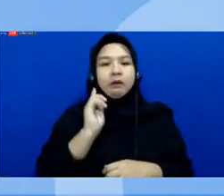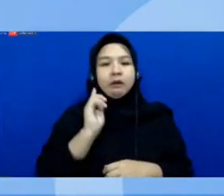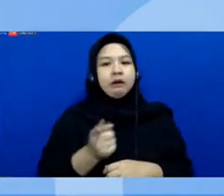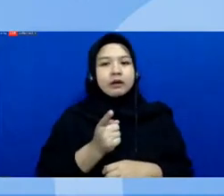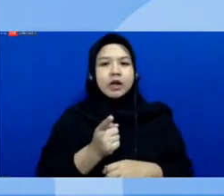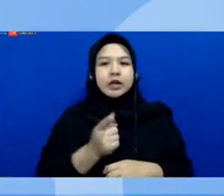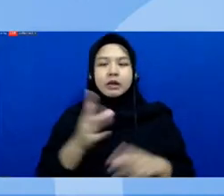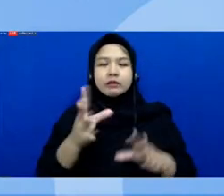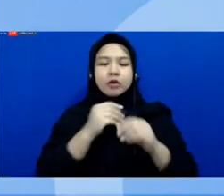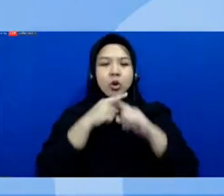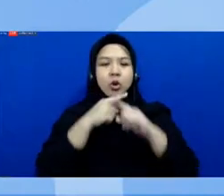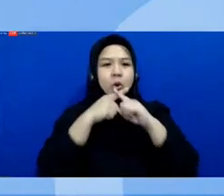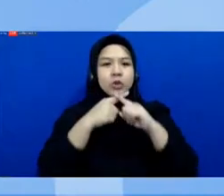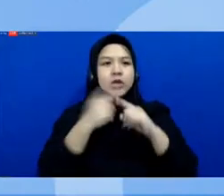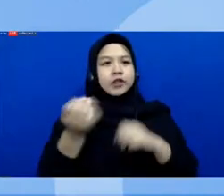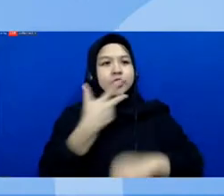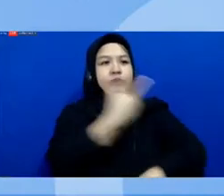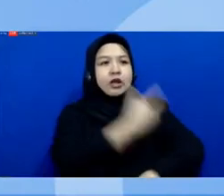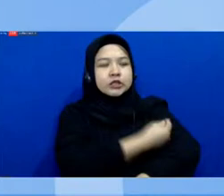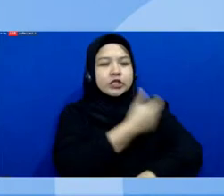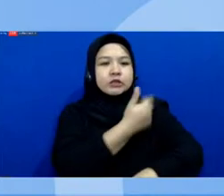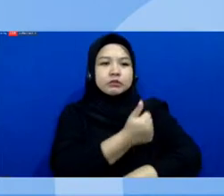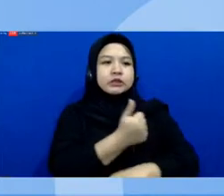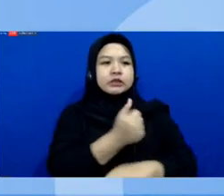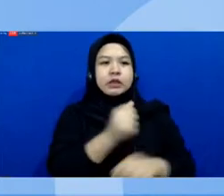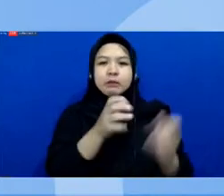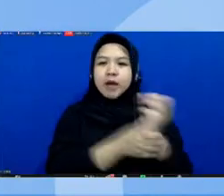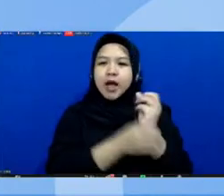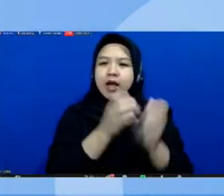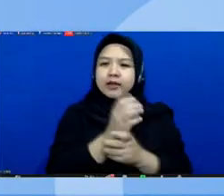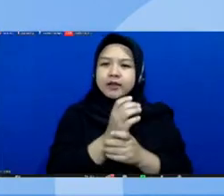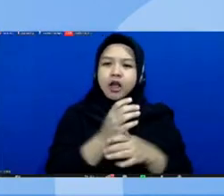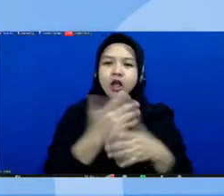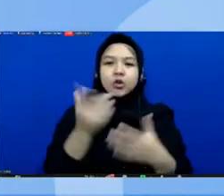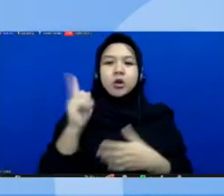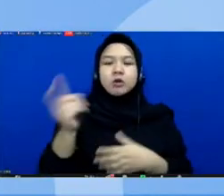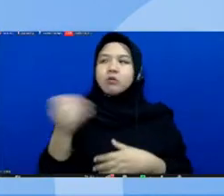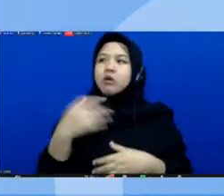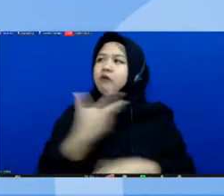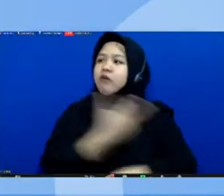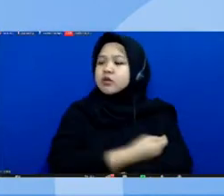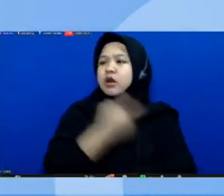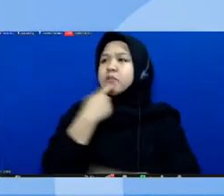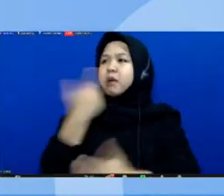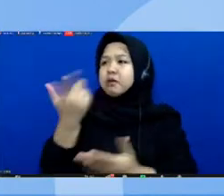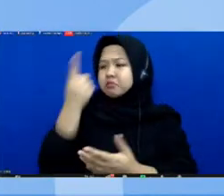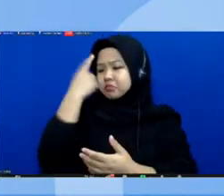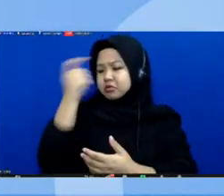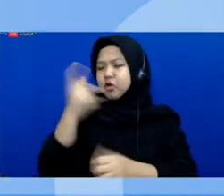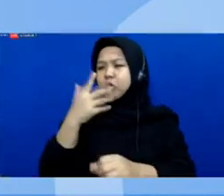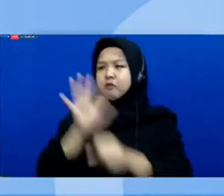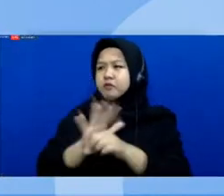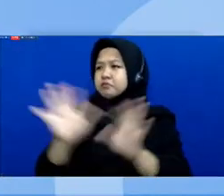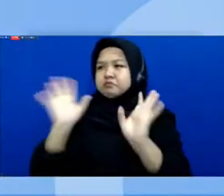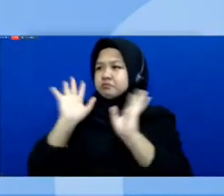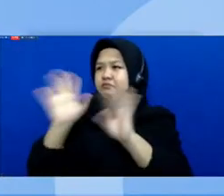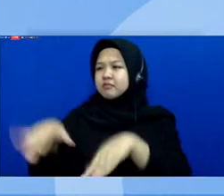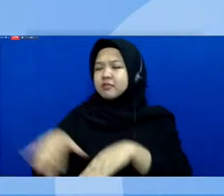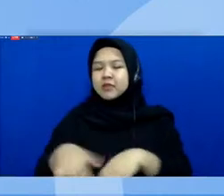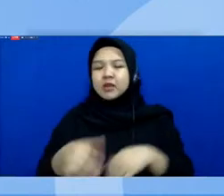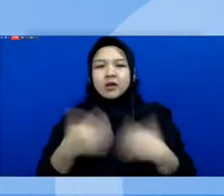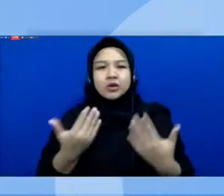hoax bahwa kalau divaksin bisa kenapa-napa. Ada juga yang mungkin buat apa divaksin, mong saya nggak percaya COVID. Ada juga